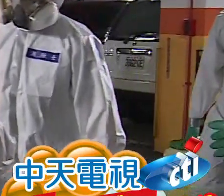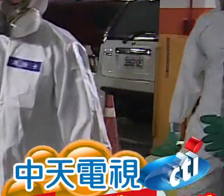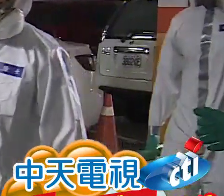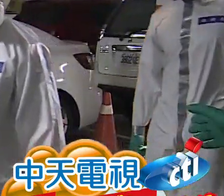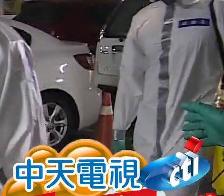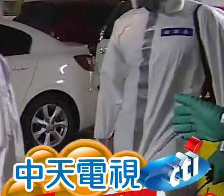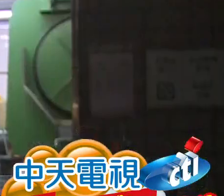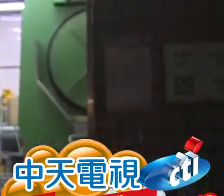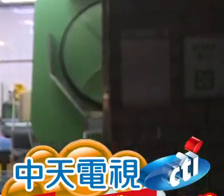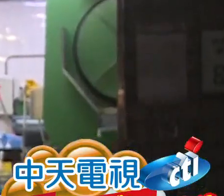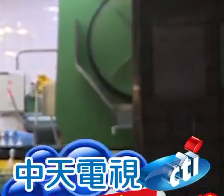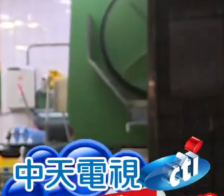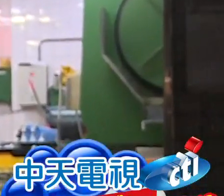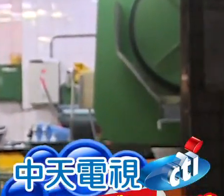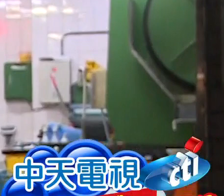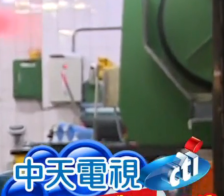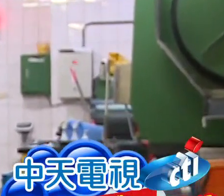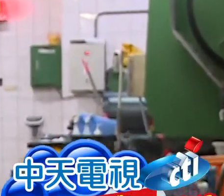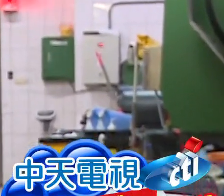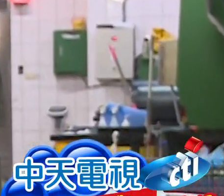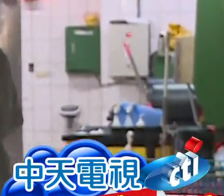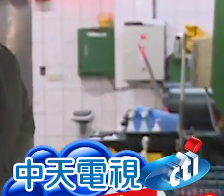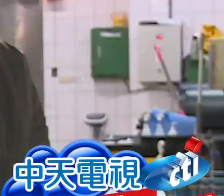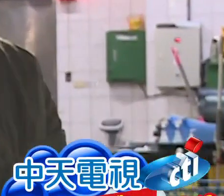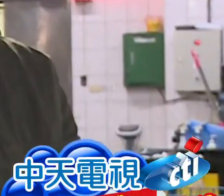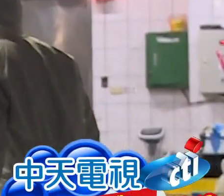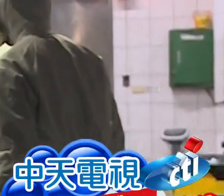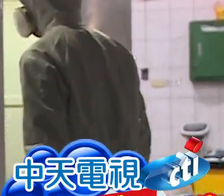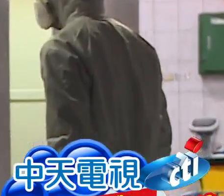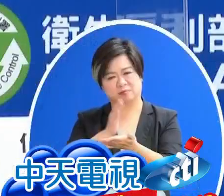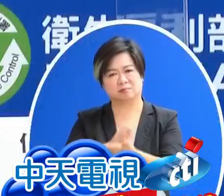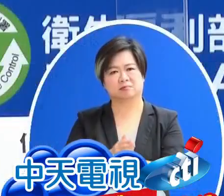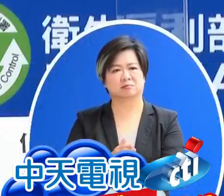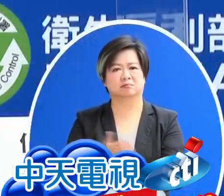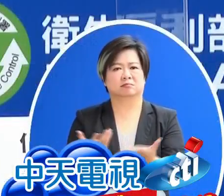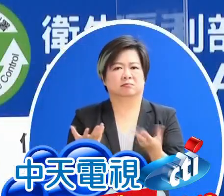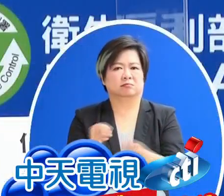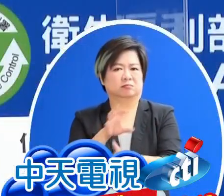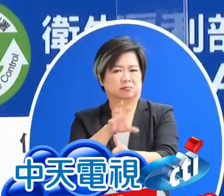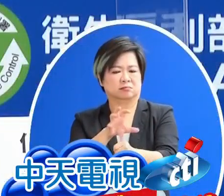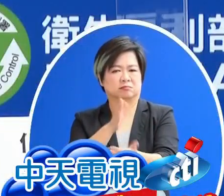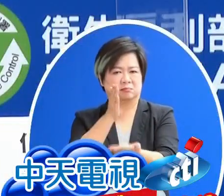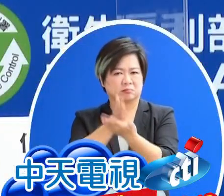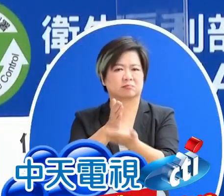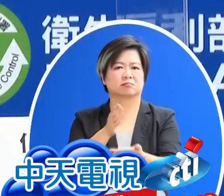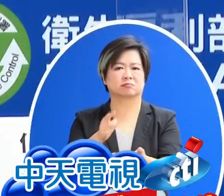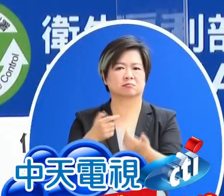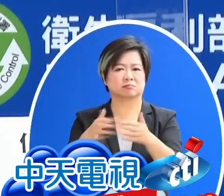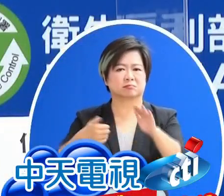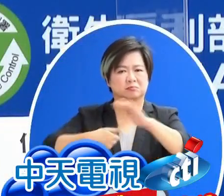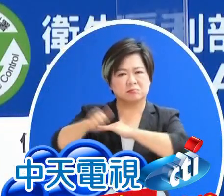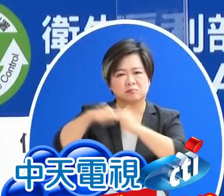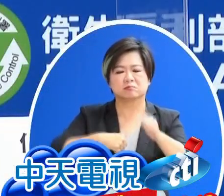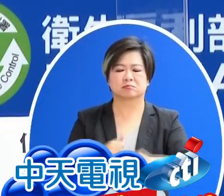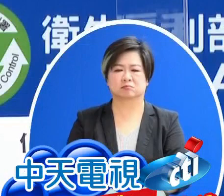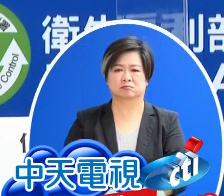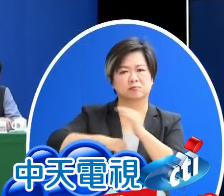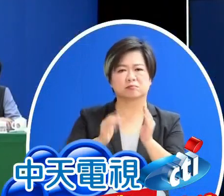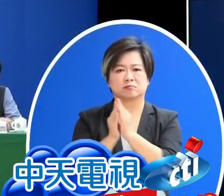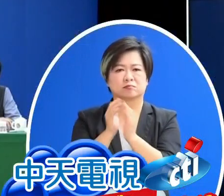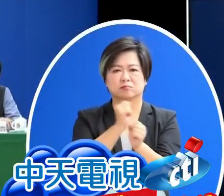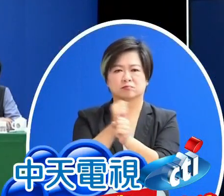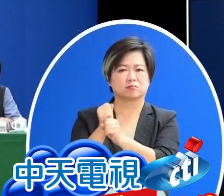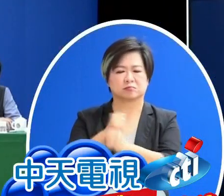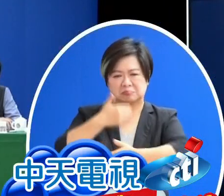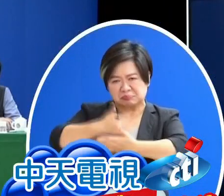第一枪，要求全体官兵非必要避免进入桃园地区。隔天指挥中心指挥官陈时中也没提供明确旨意。 请